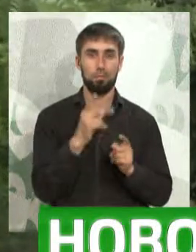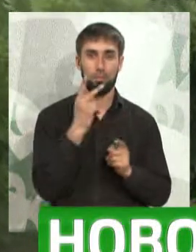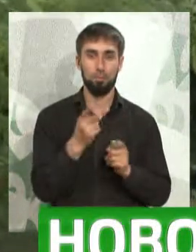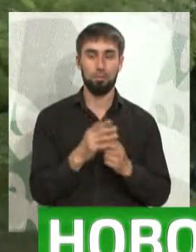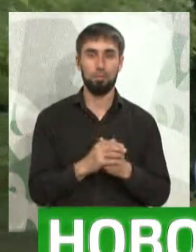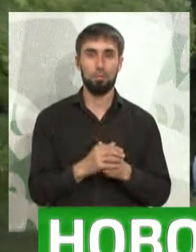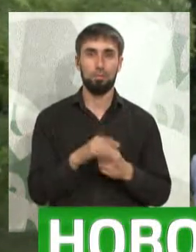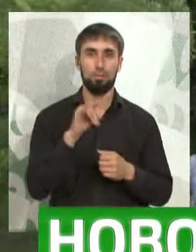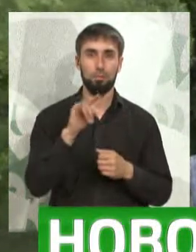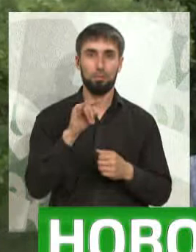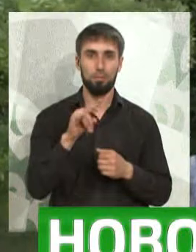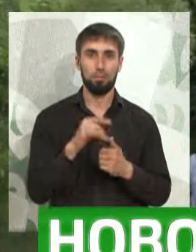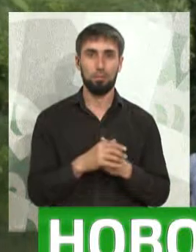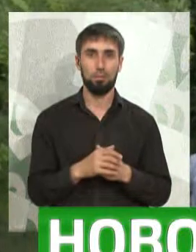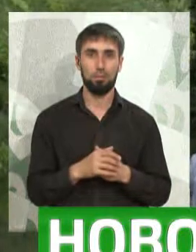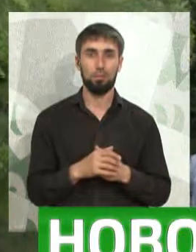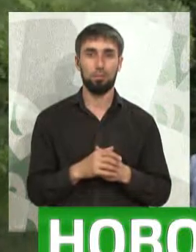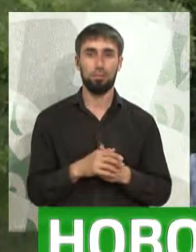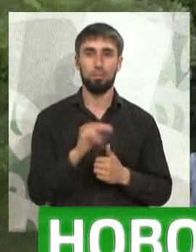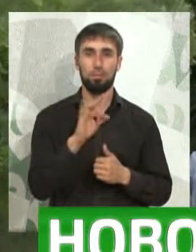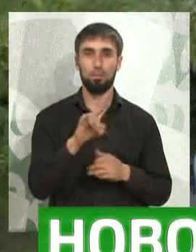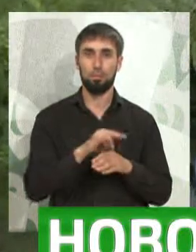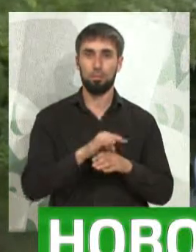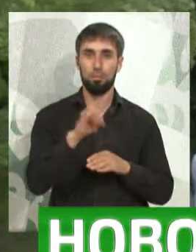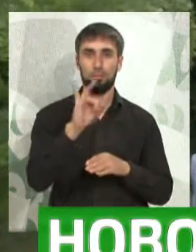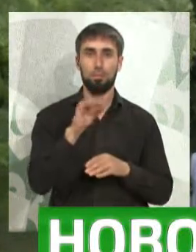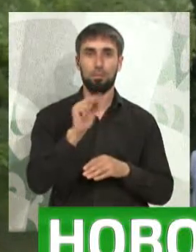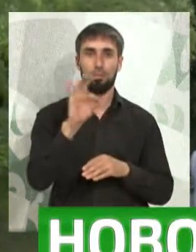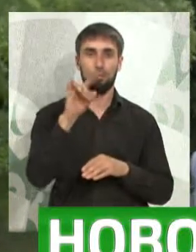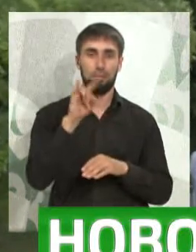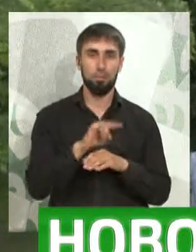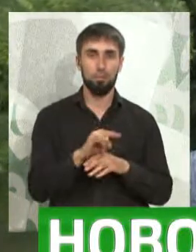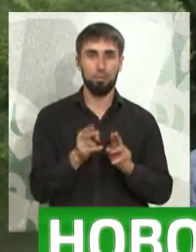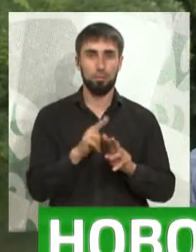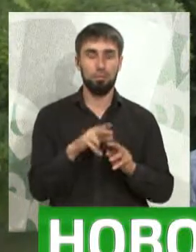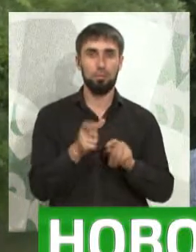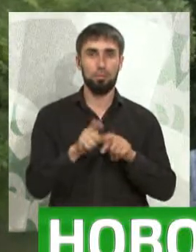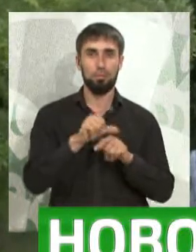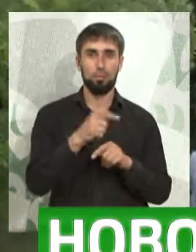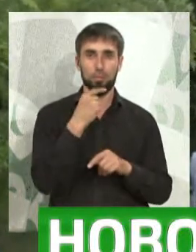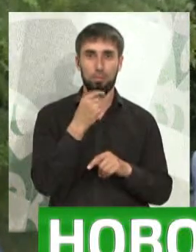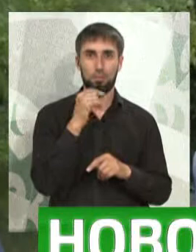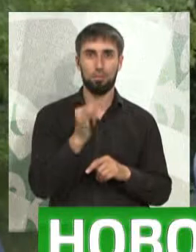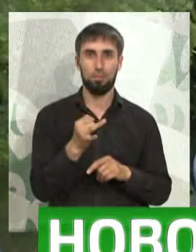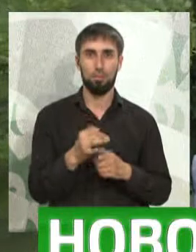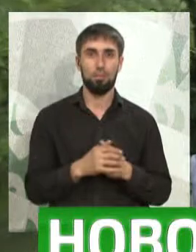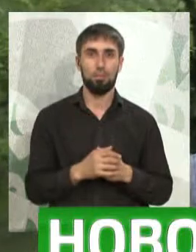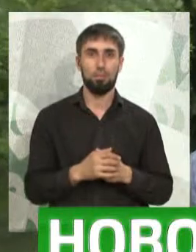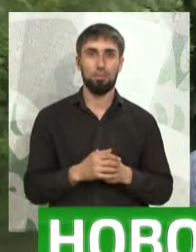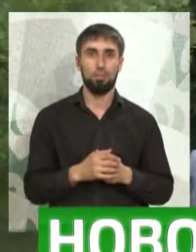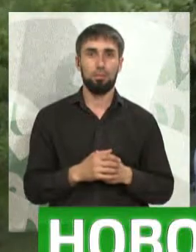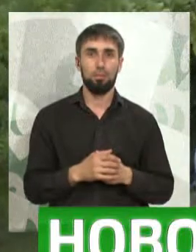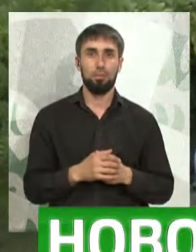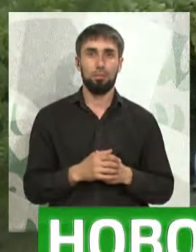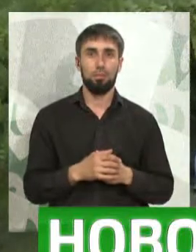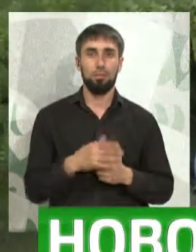то есть самолет, как взлетает, садится, это очень красиво. И я с